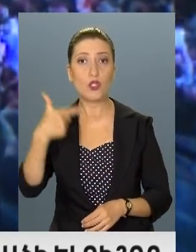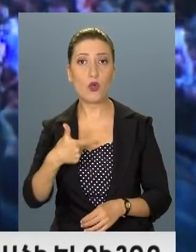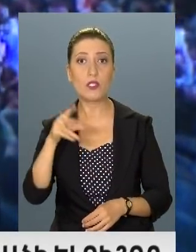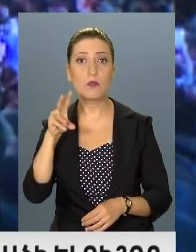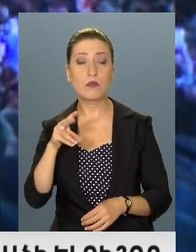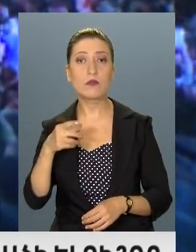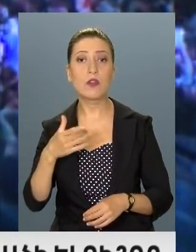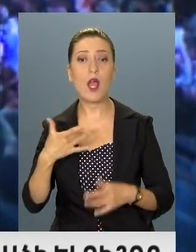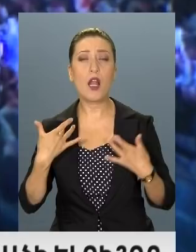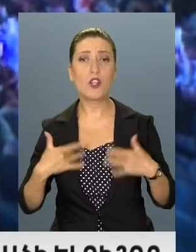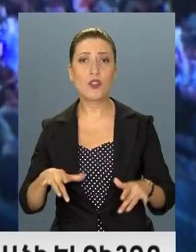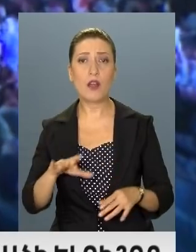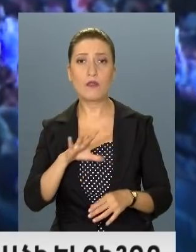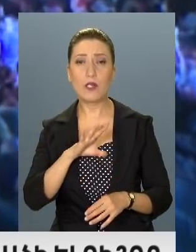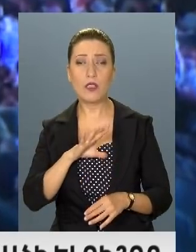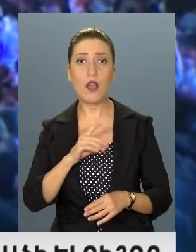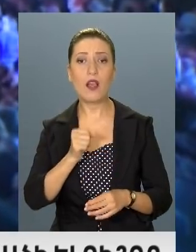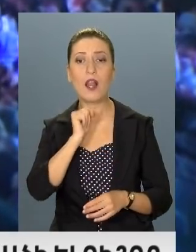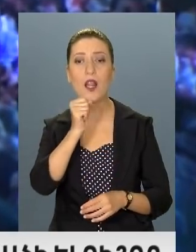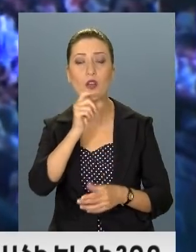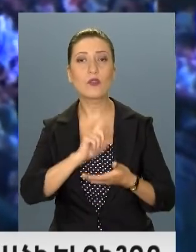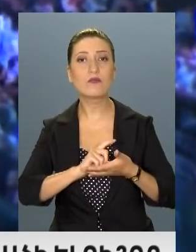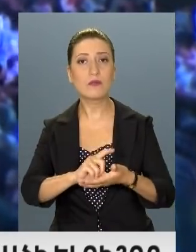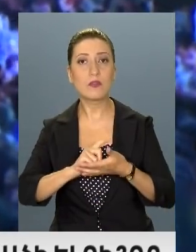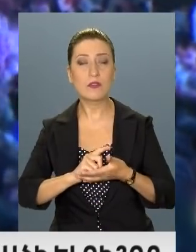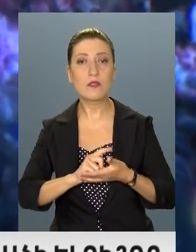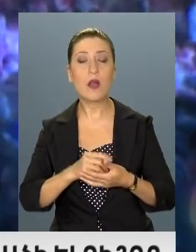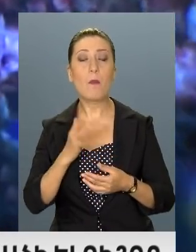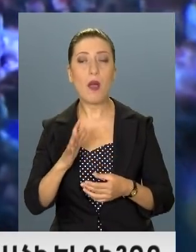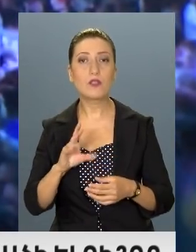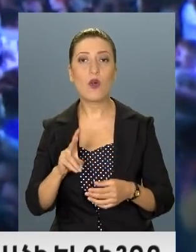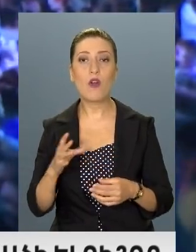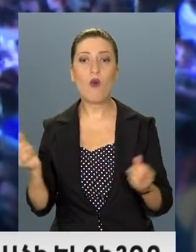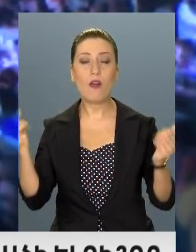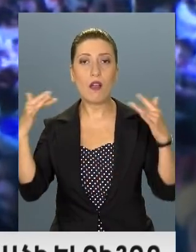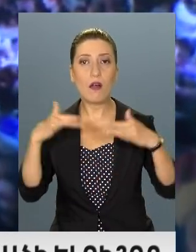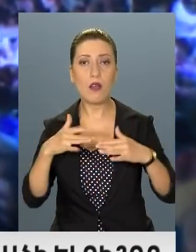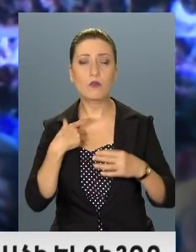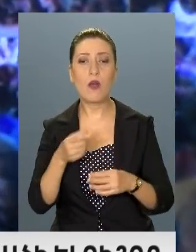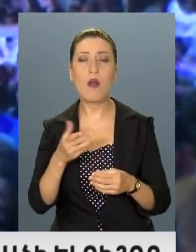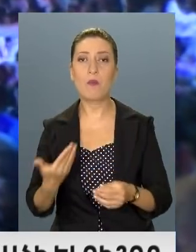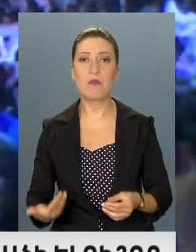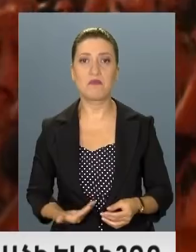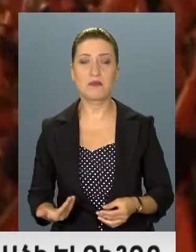Մարգմելաշվիլին հրաժարվել է զրուցել լրագրողների հետ, իսկ հավաքվածներին ասել է, որ պատմություն են կերտում։